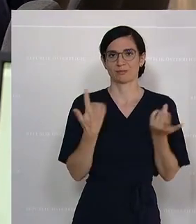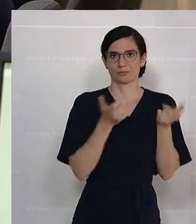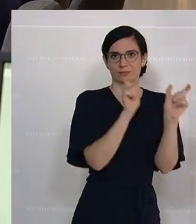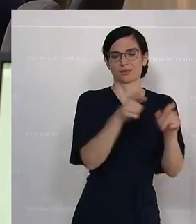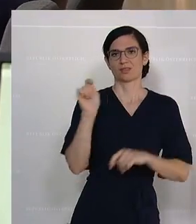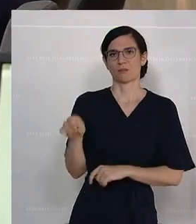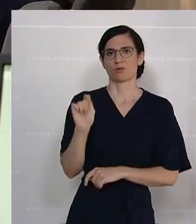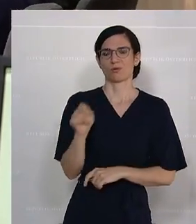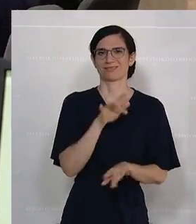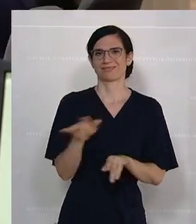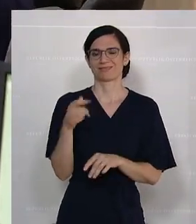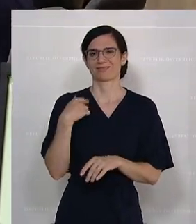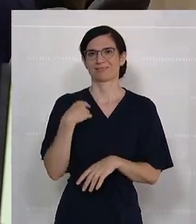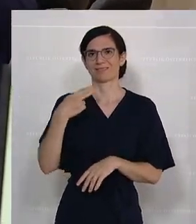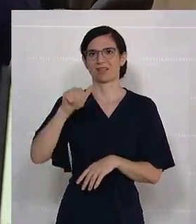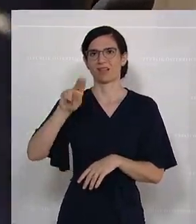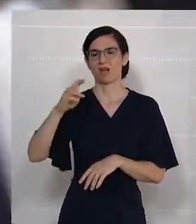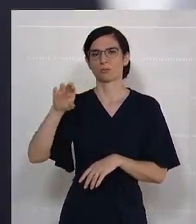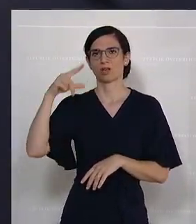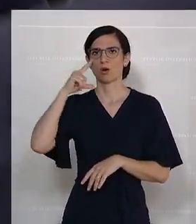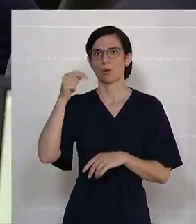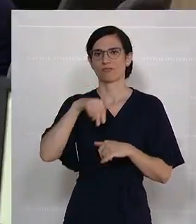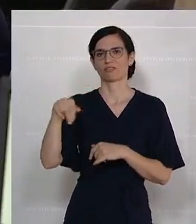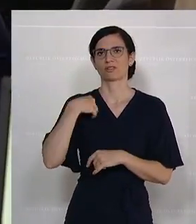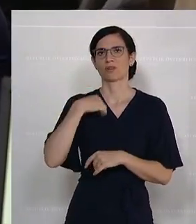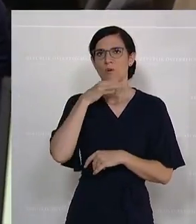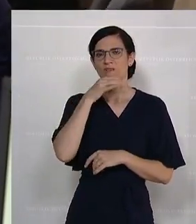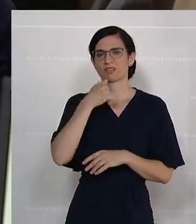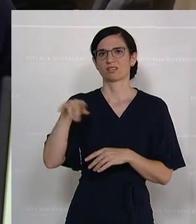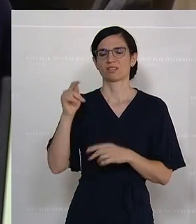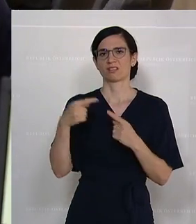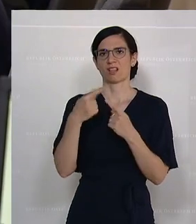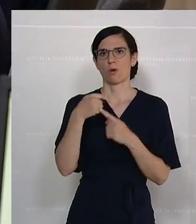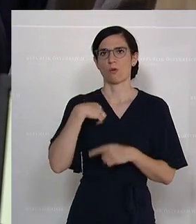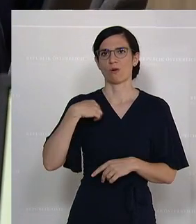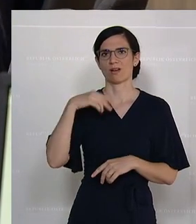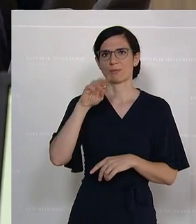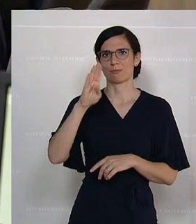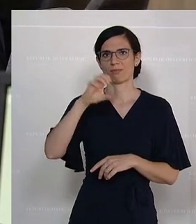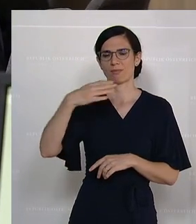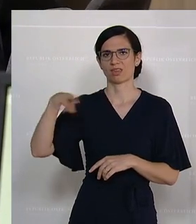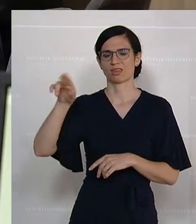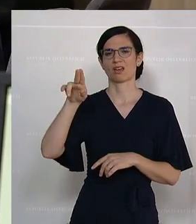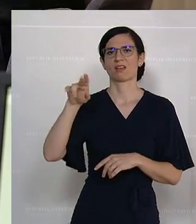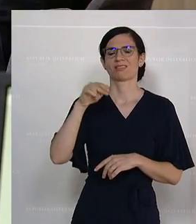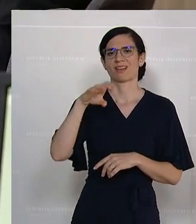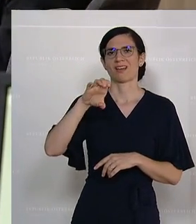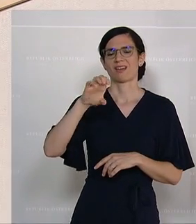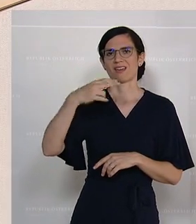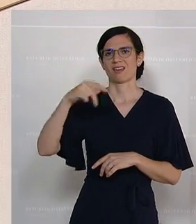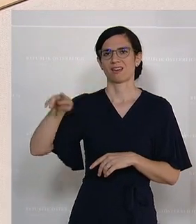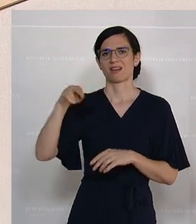abgeordneten partner kopf auf dass meine stocker welcher cornelia cramer